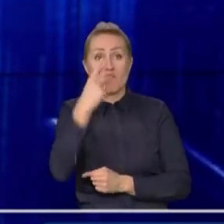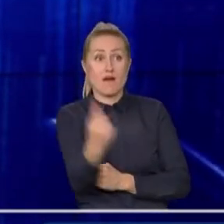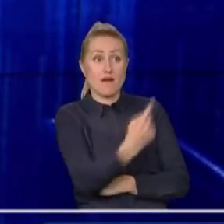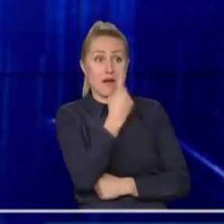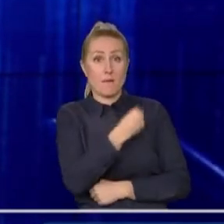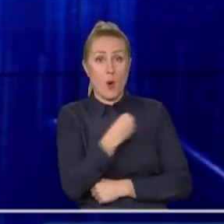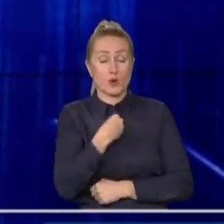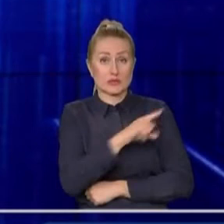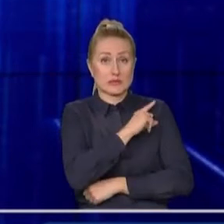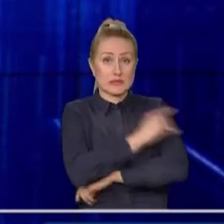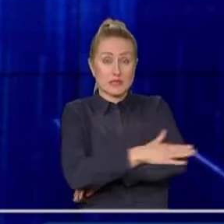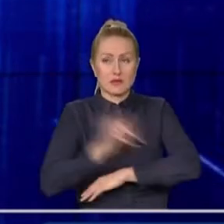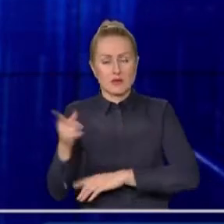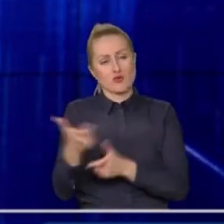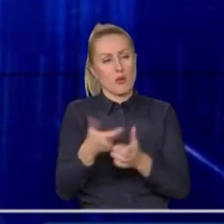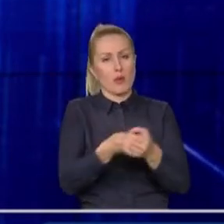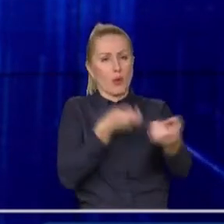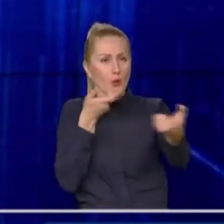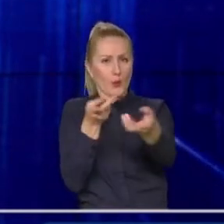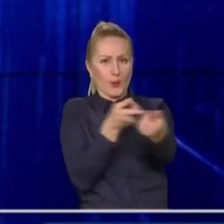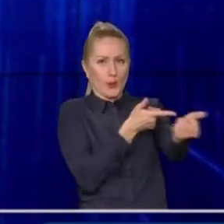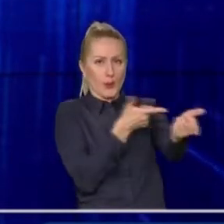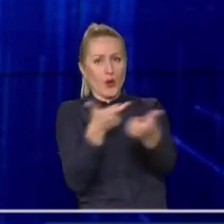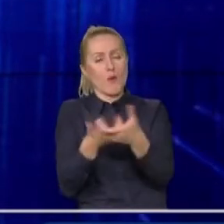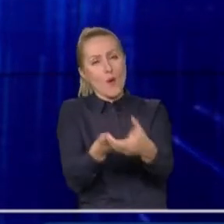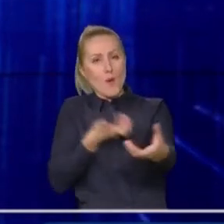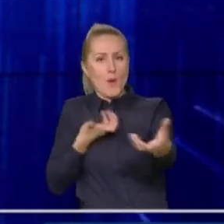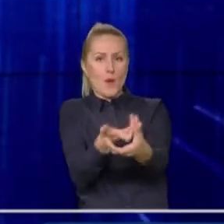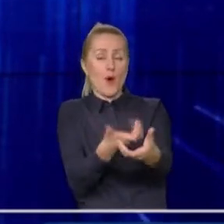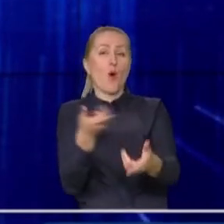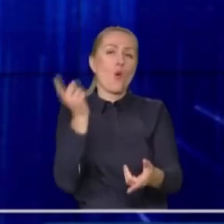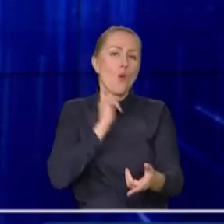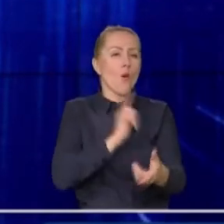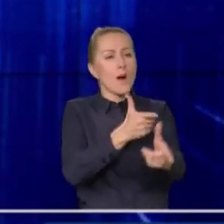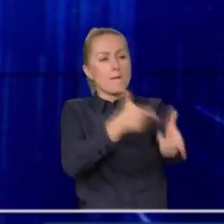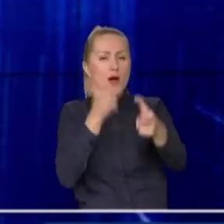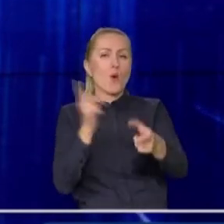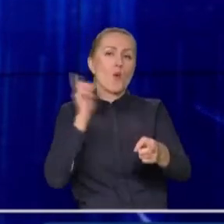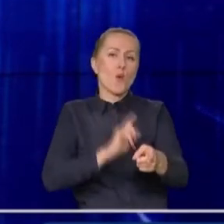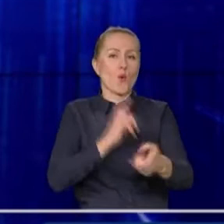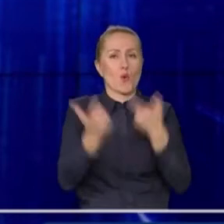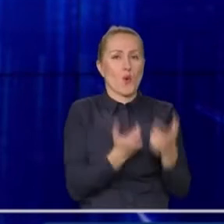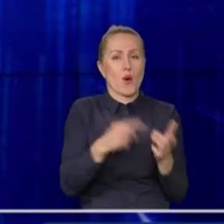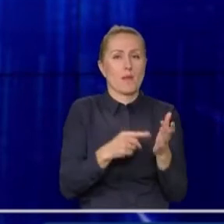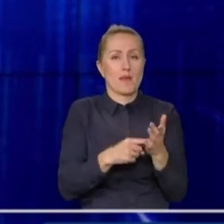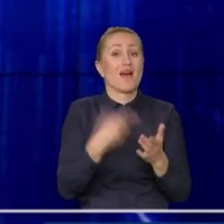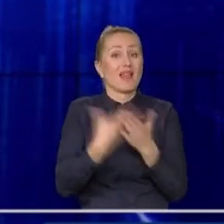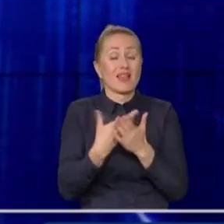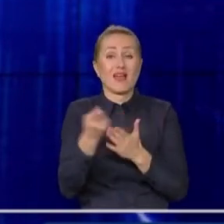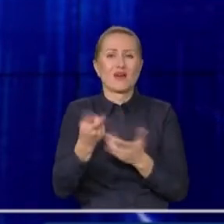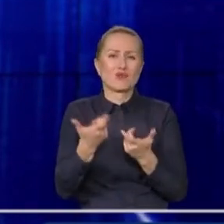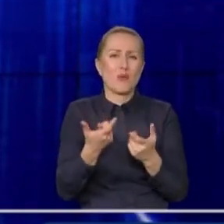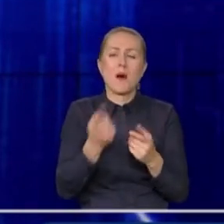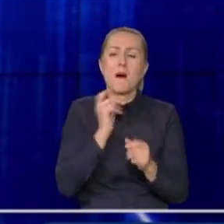patrolu mierzą do nich z broni długiej, przeładowują broń, udają, że oddają strzał w kierunku naszych funkcjonariuszy. Rzucane